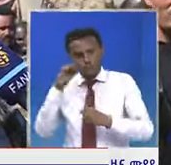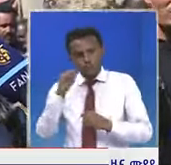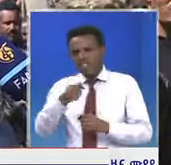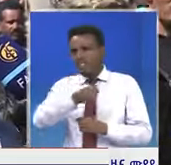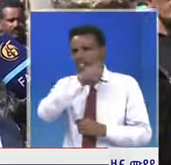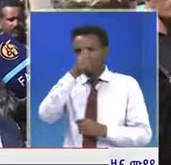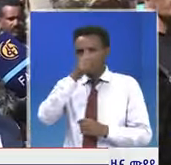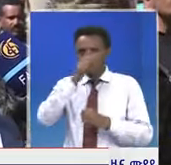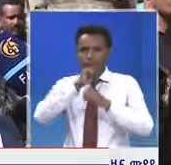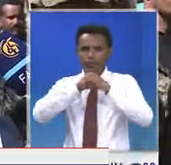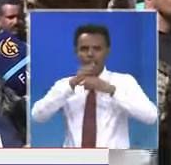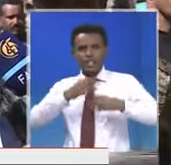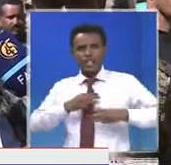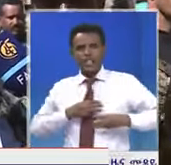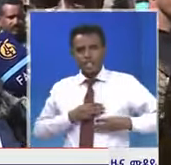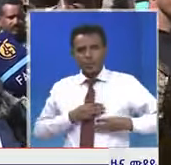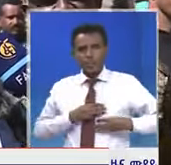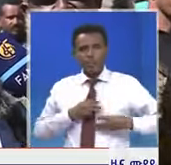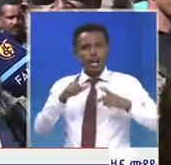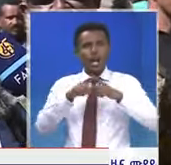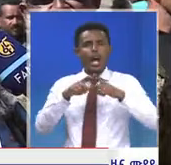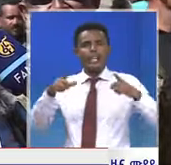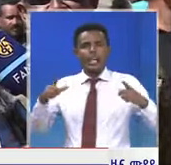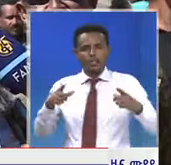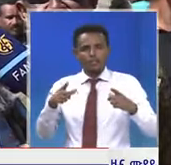የኢትዮጵያን መከላከያ ሰራዊት ኃያልነት